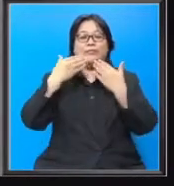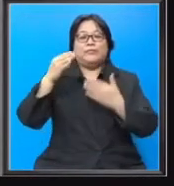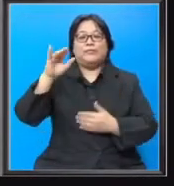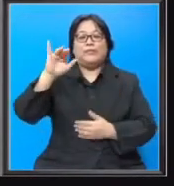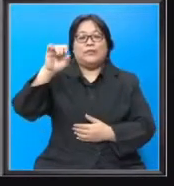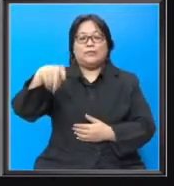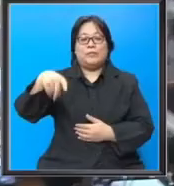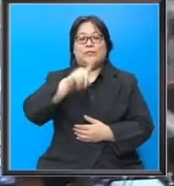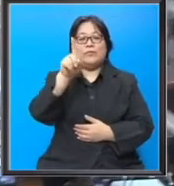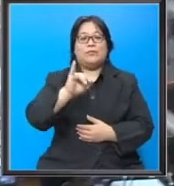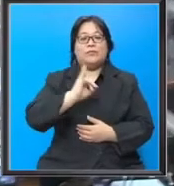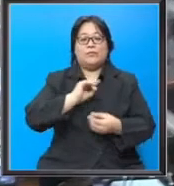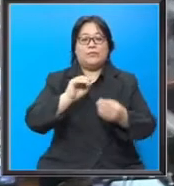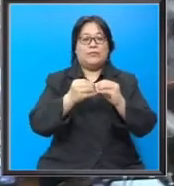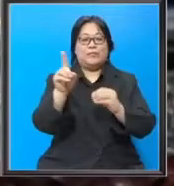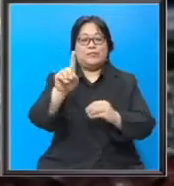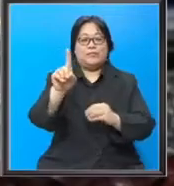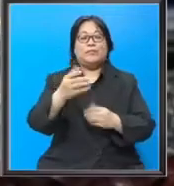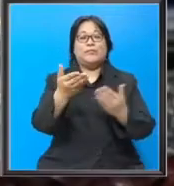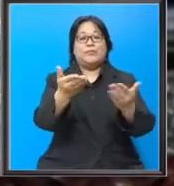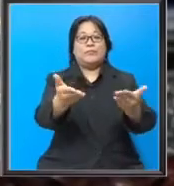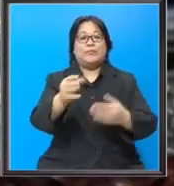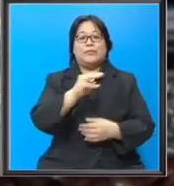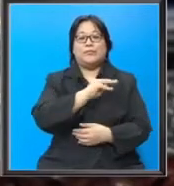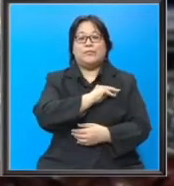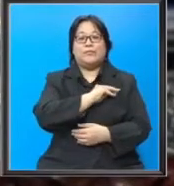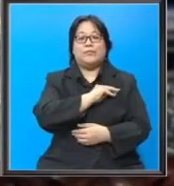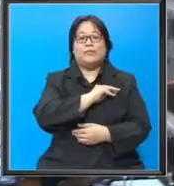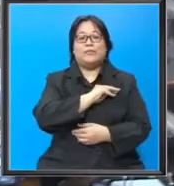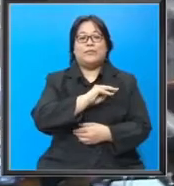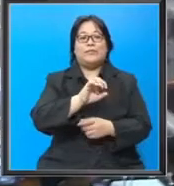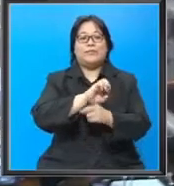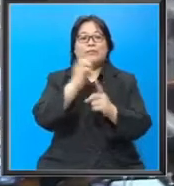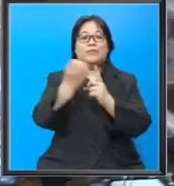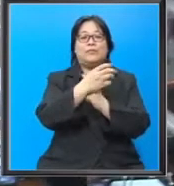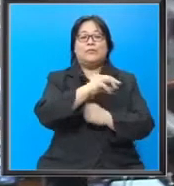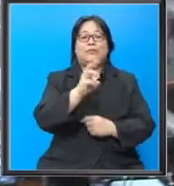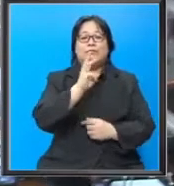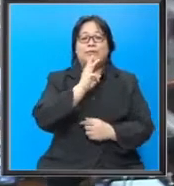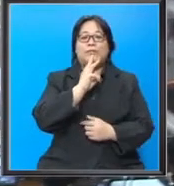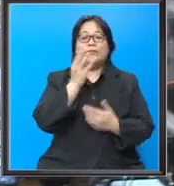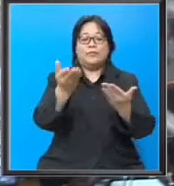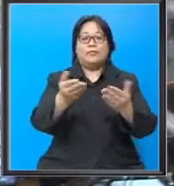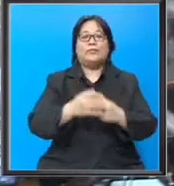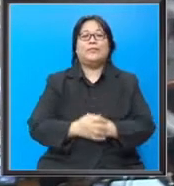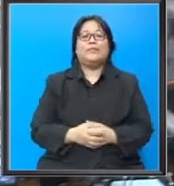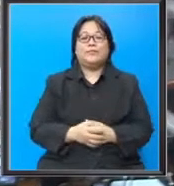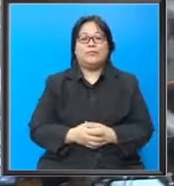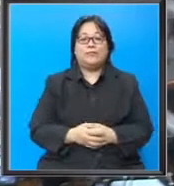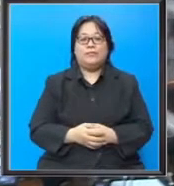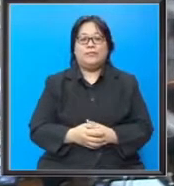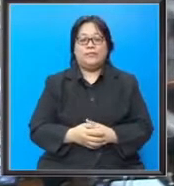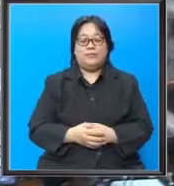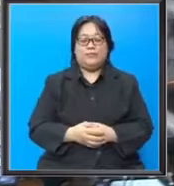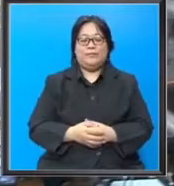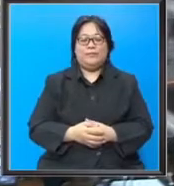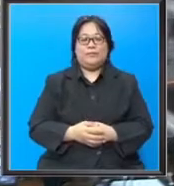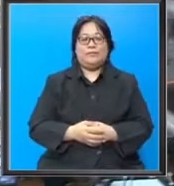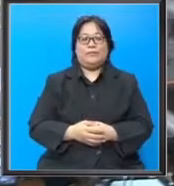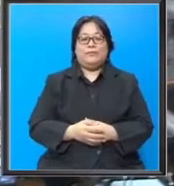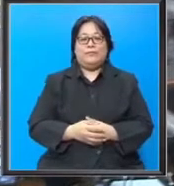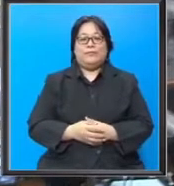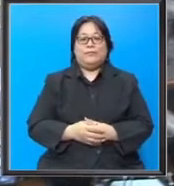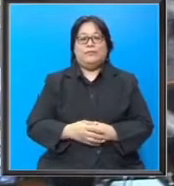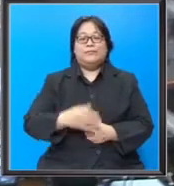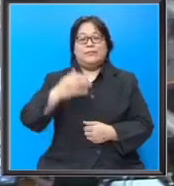Woodstock Lamtama kecelakaan manvi alam sekitar dan naik untuk menjawabnya tempo mandi Roman rohim Alhamdulillah Sholatullah Salamullah